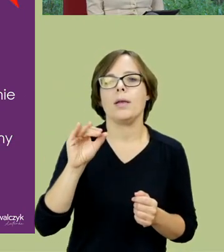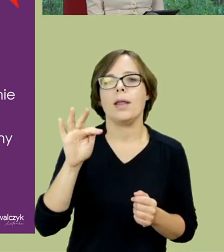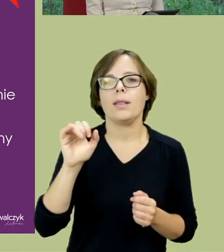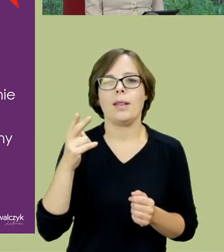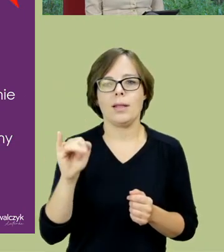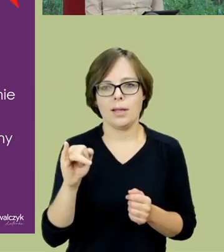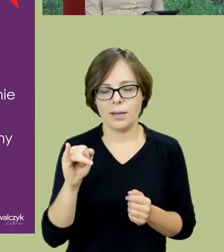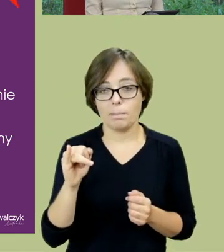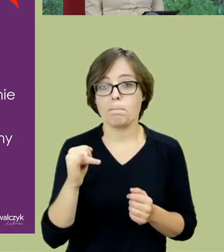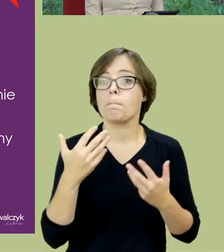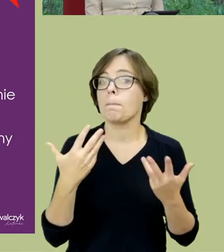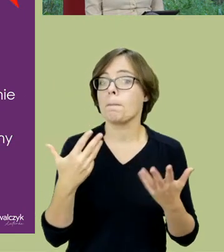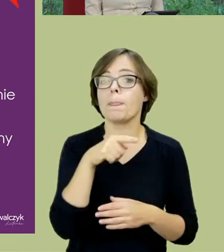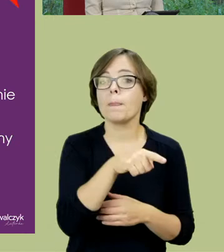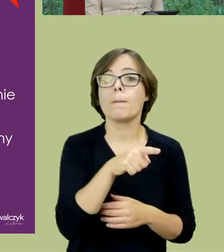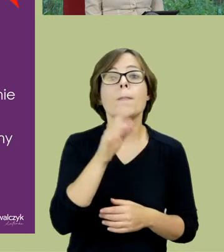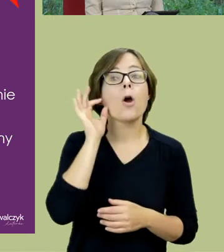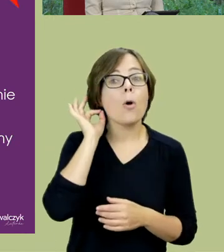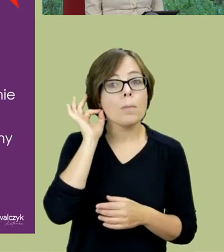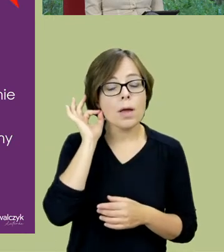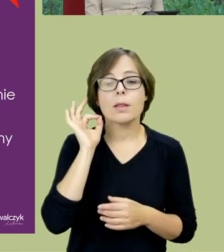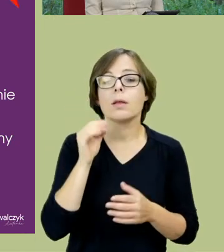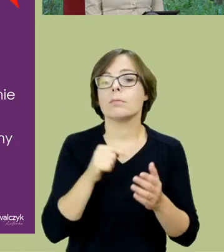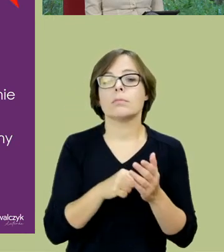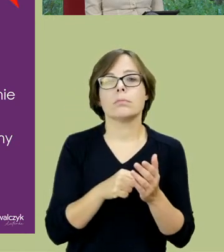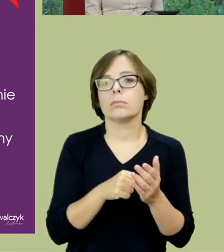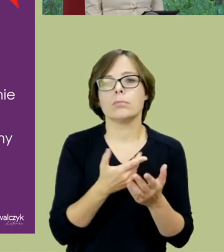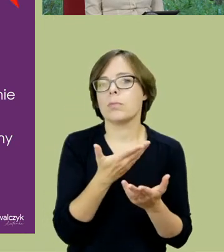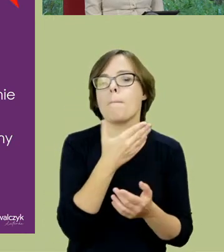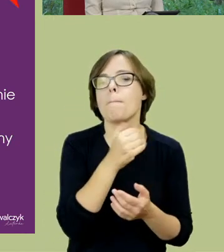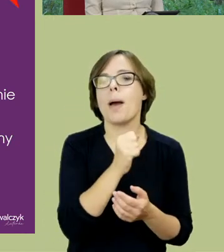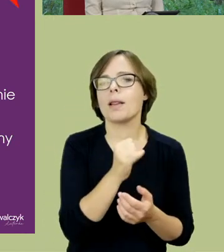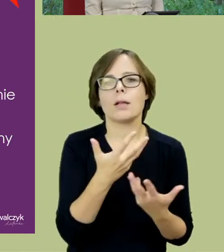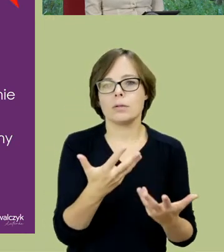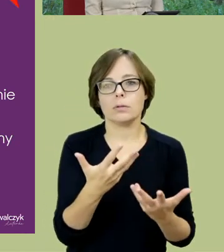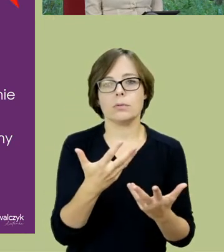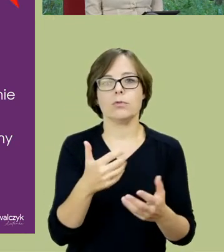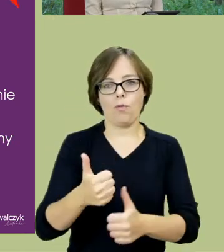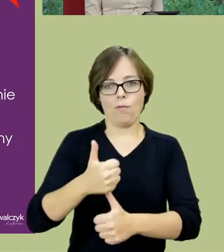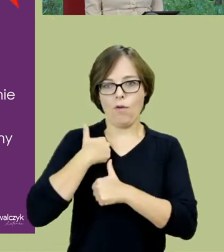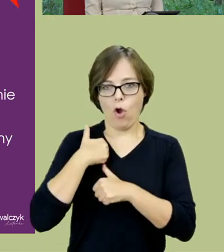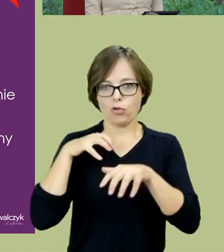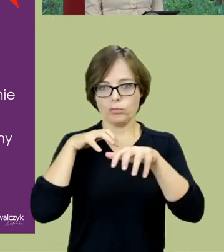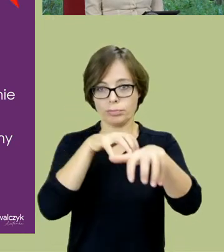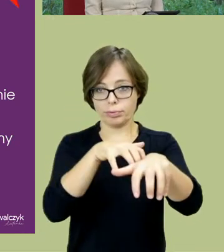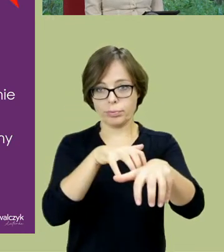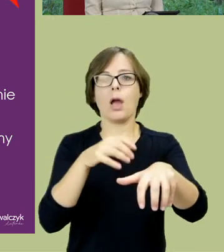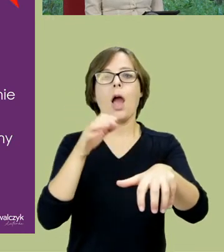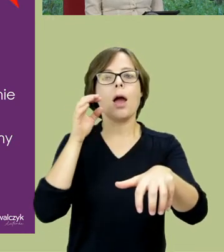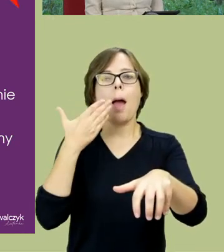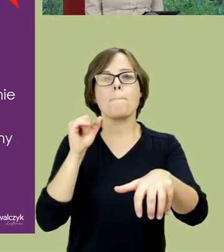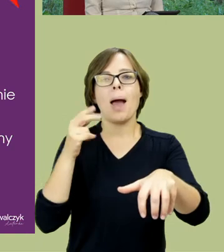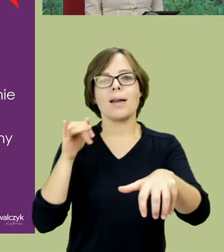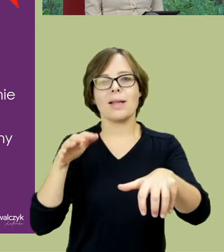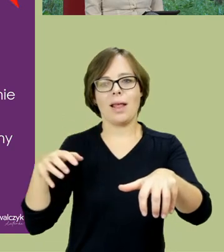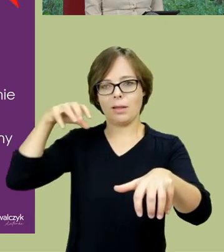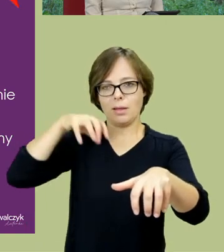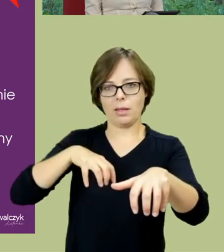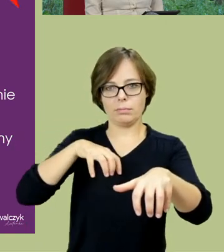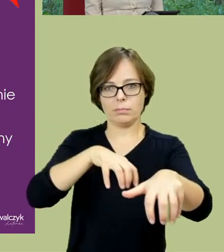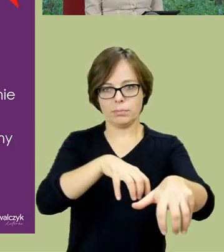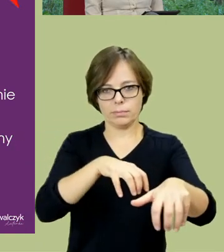Kobiety, które właściwie szły za każdą armią. I to jak świat światem. Znajdujemy pierwsze